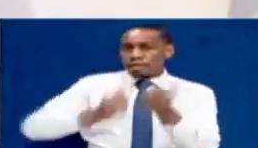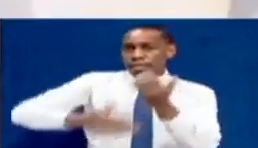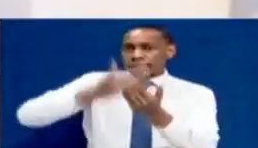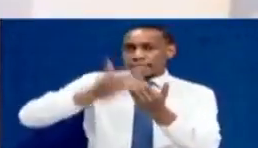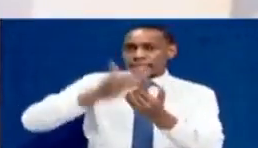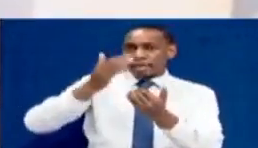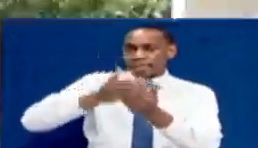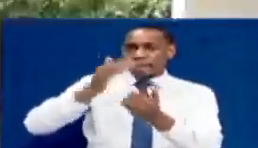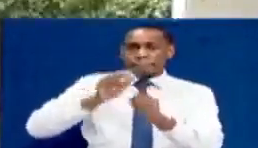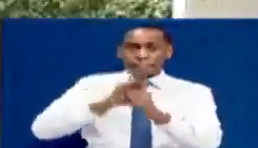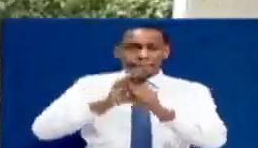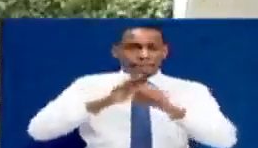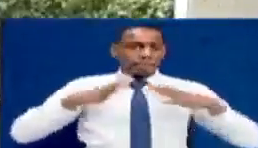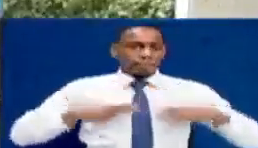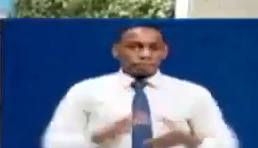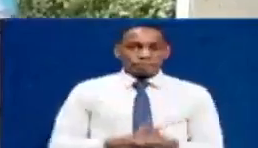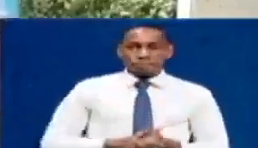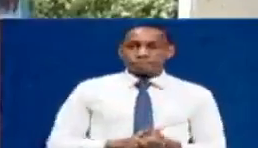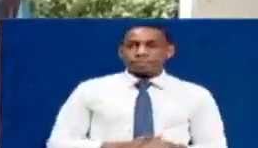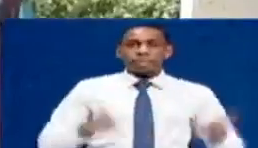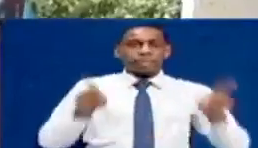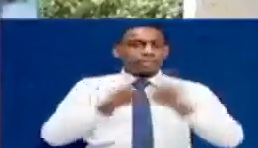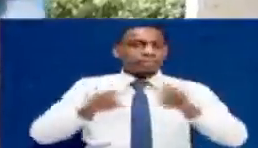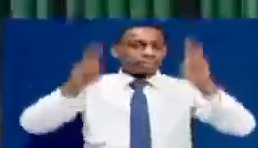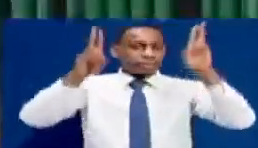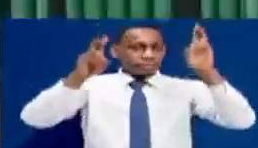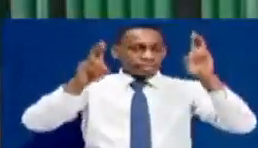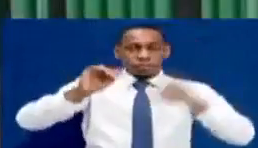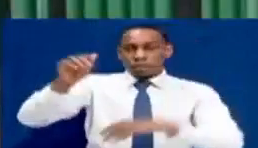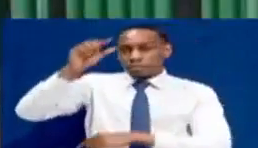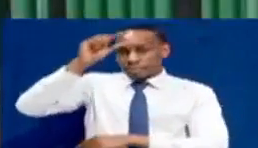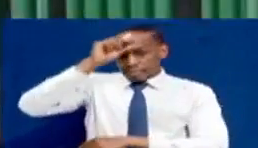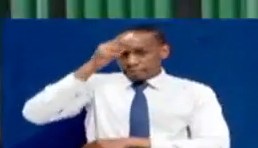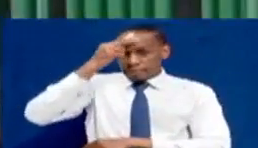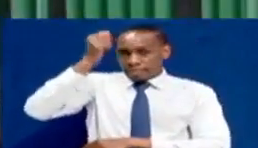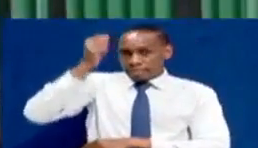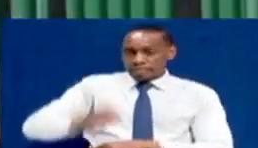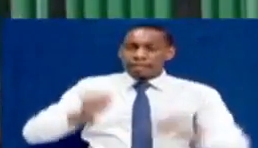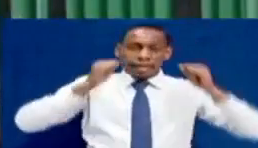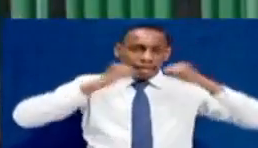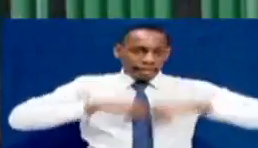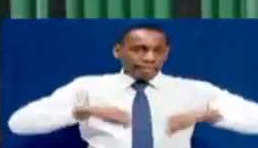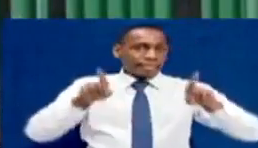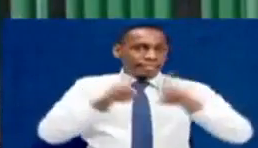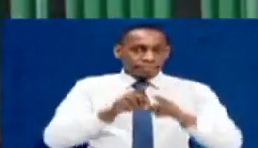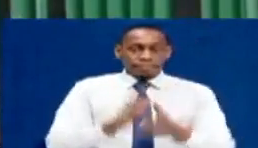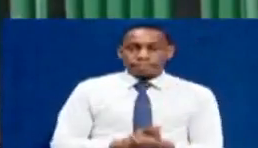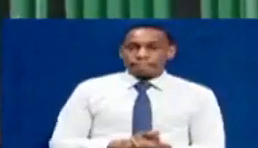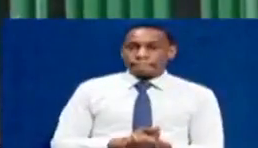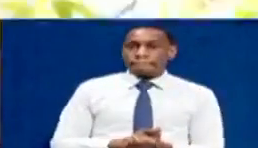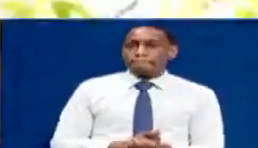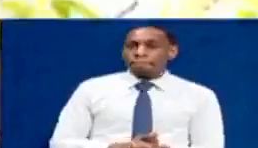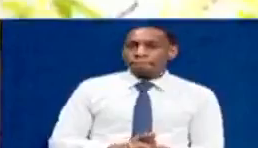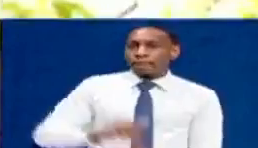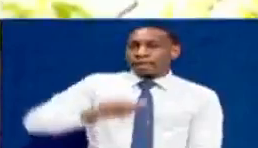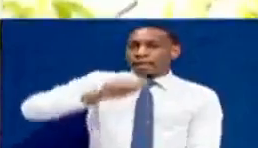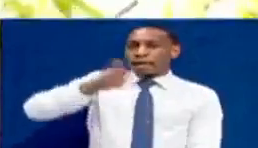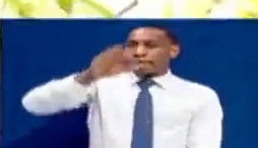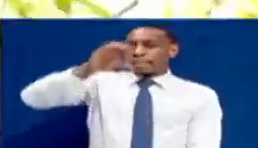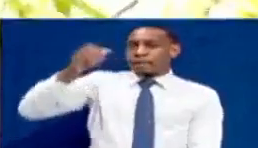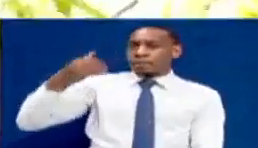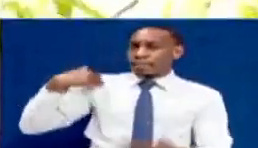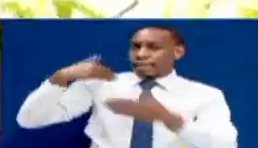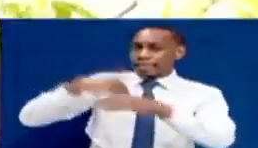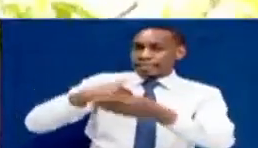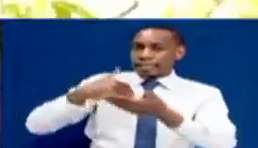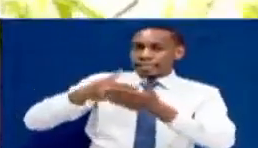watu kutoka kwa nchi nzima. Hilo likiwa ni jambo ambalo serikali ya kaunti ya Kajiado inakubaliana nalo. Kuna counties ambayo mpaka hadi